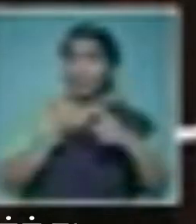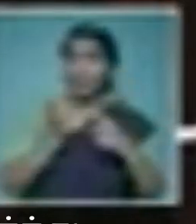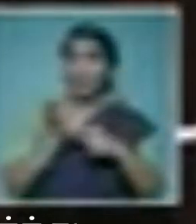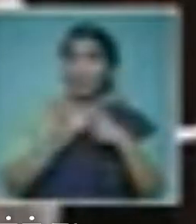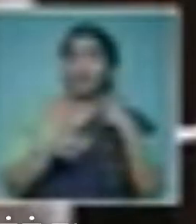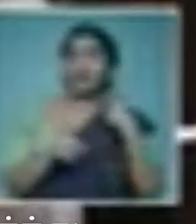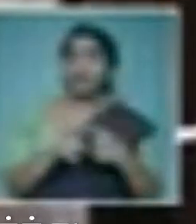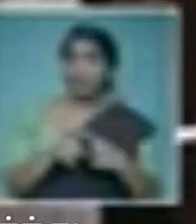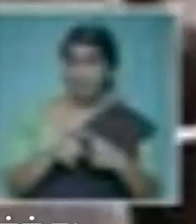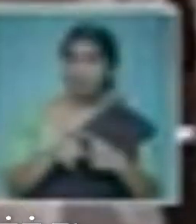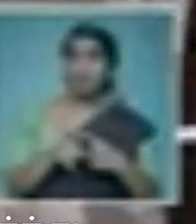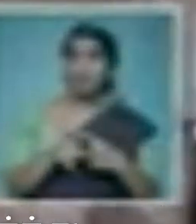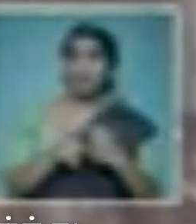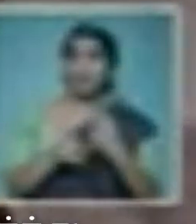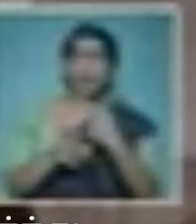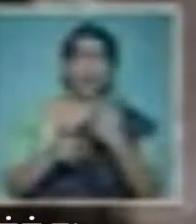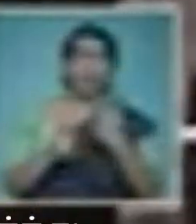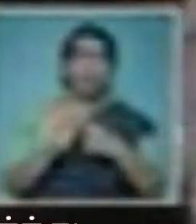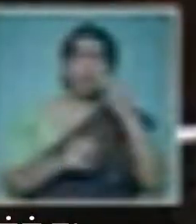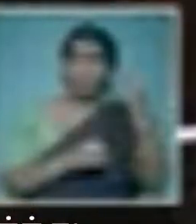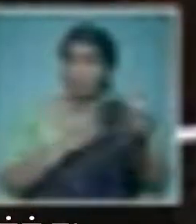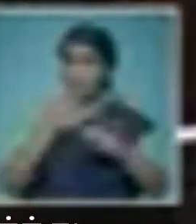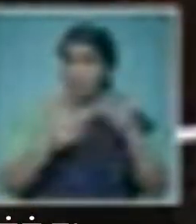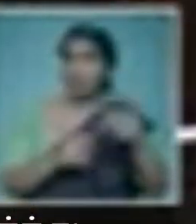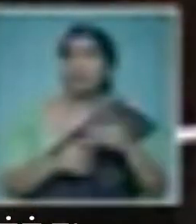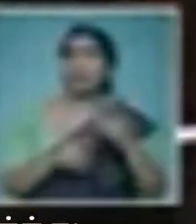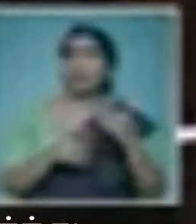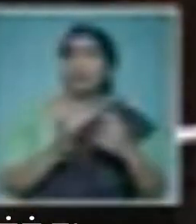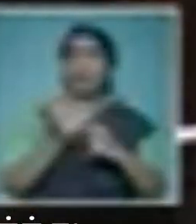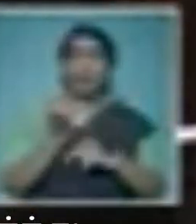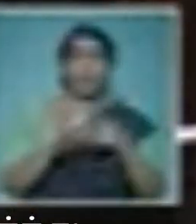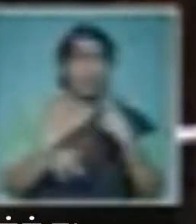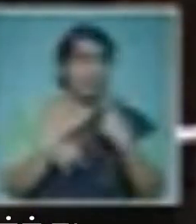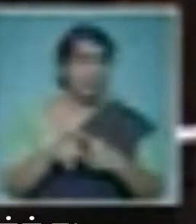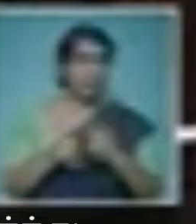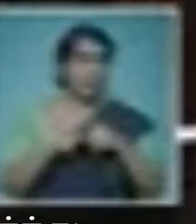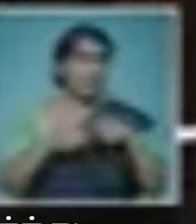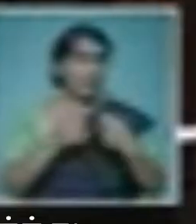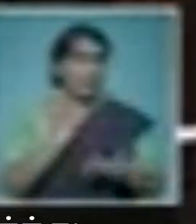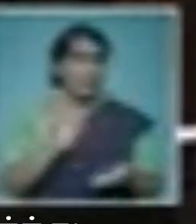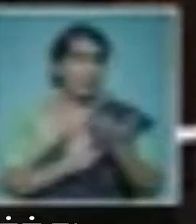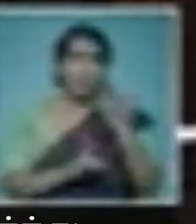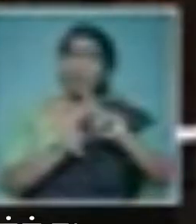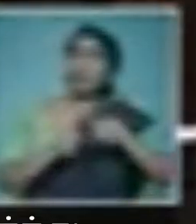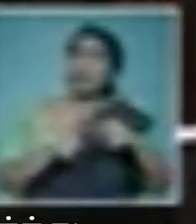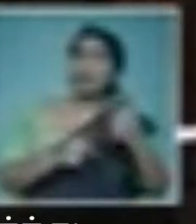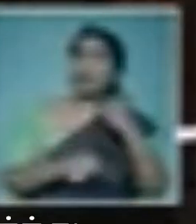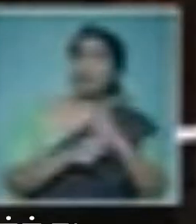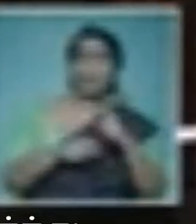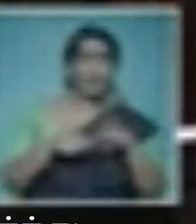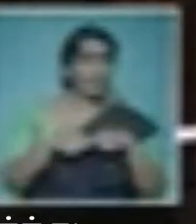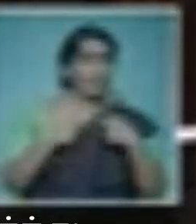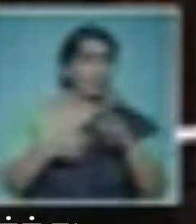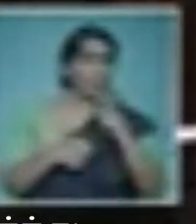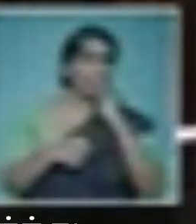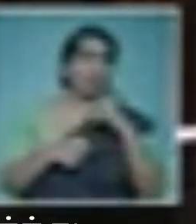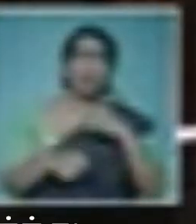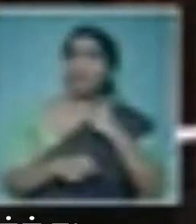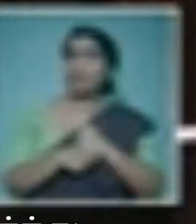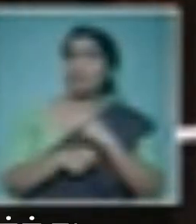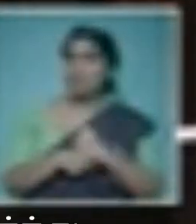සහන සමාවෙන්න බදු පටවන ගමන් බදු වියදම් පටවන ගමන් තව පැත්තකින් රජයේ වියදම් ගත්තම අද තියෙනවා